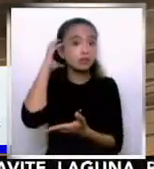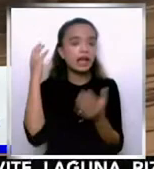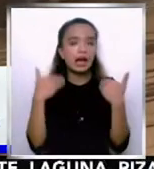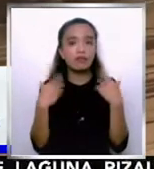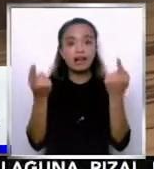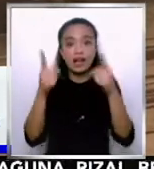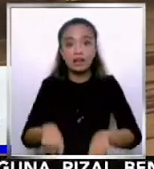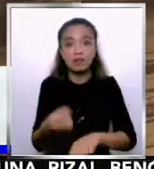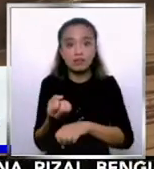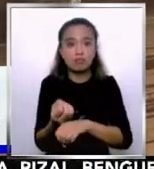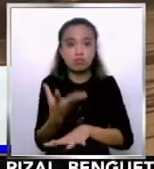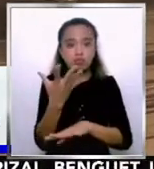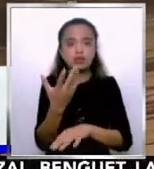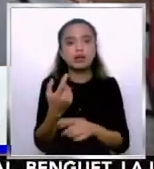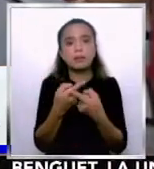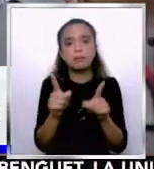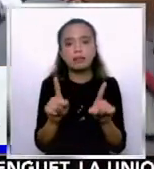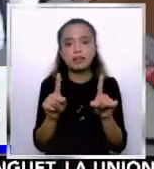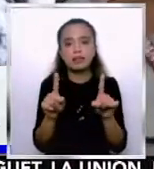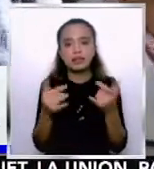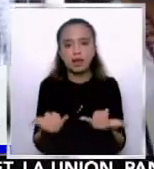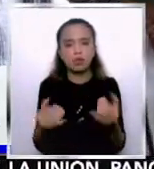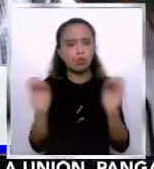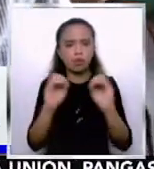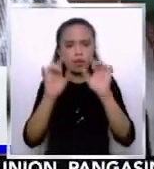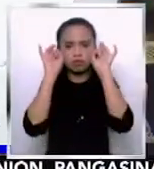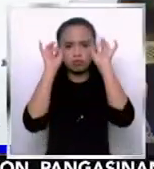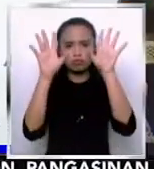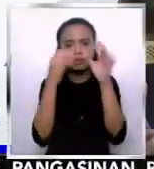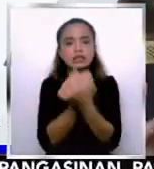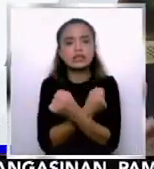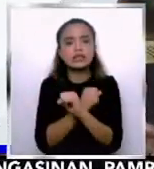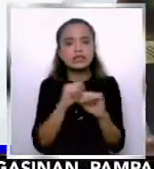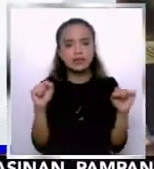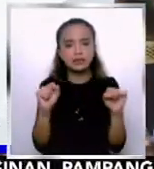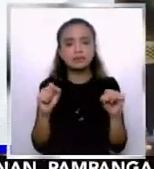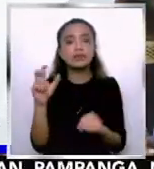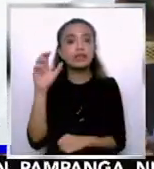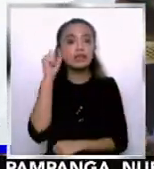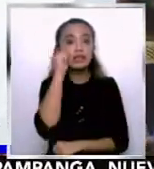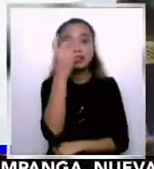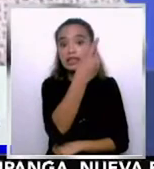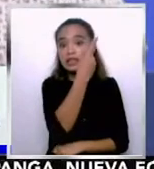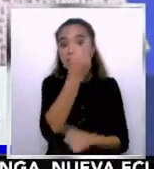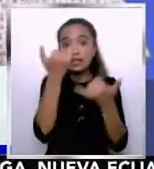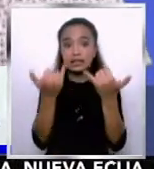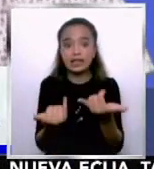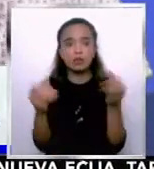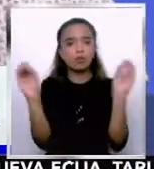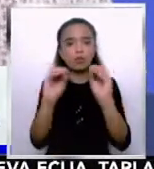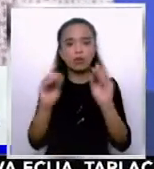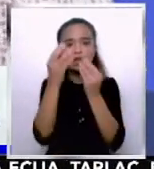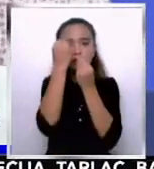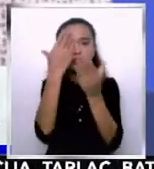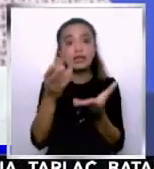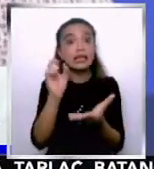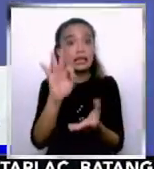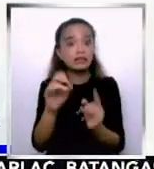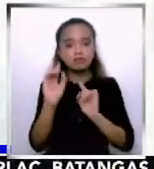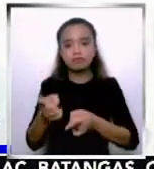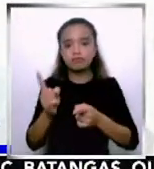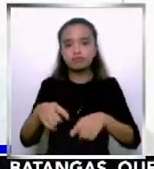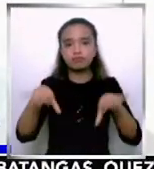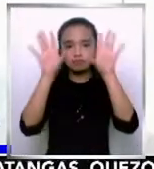silang namomonitor ngayon na banta sa seguridad sa inaugurasyon ni Duterte. Sa ngayon naman, wala pang impormasyon kung dadalo si Pangulong